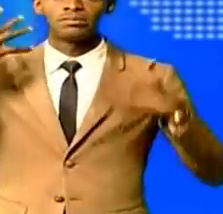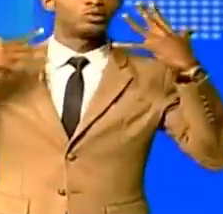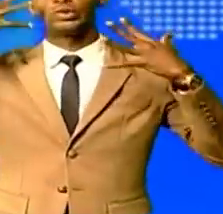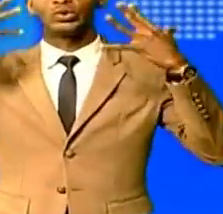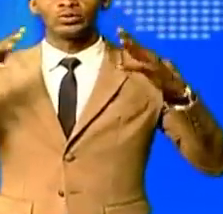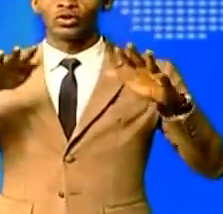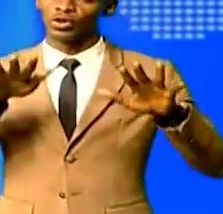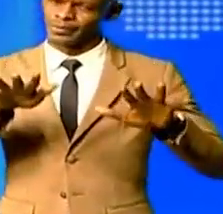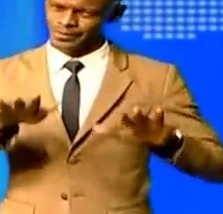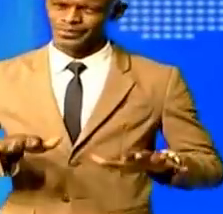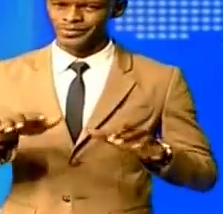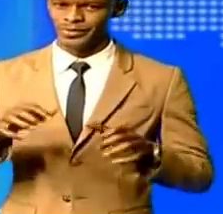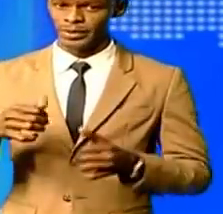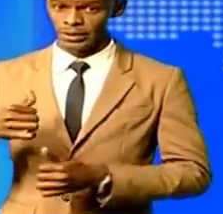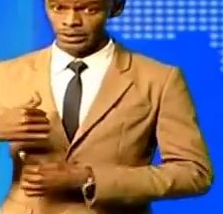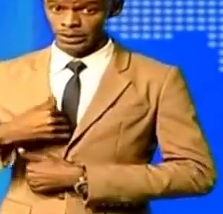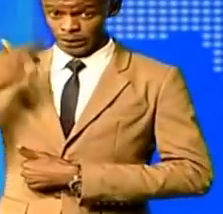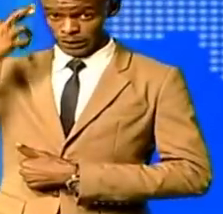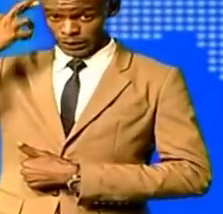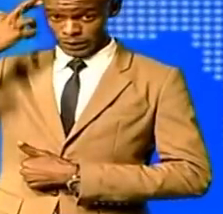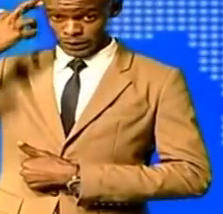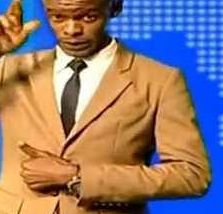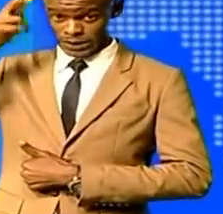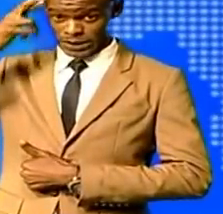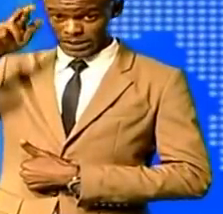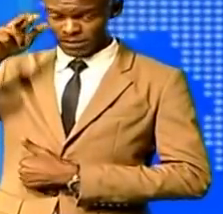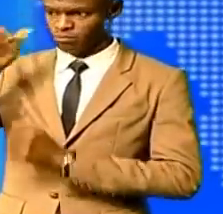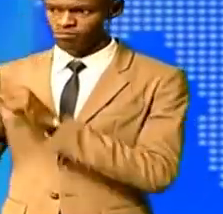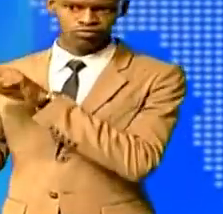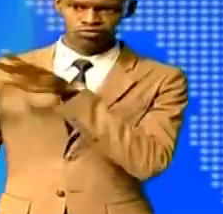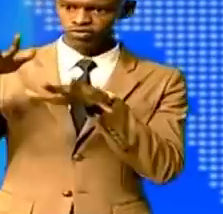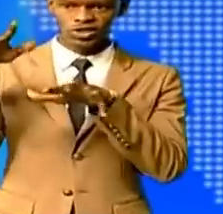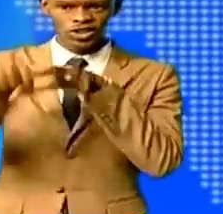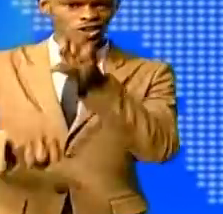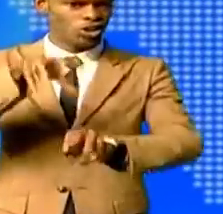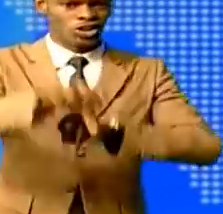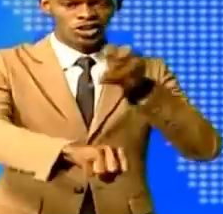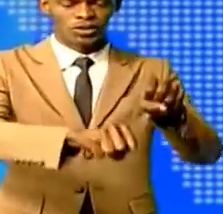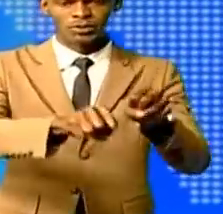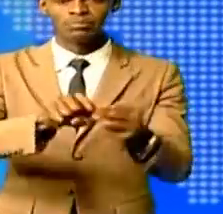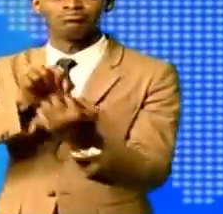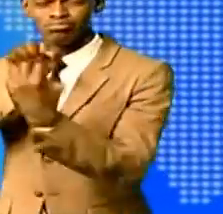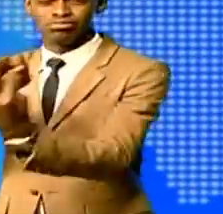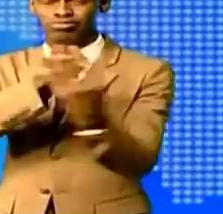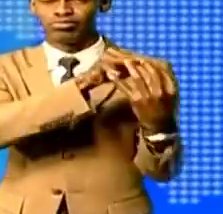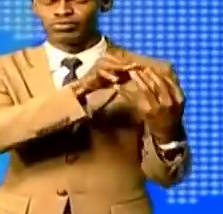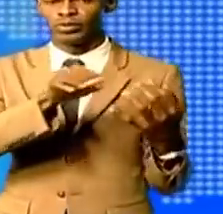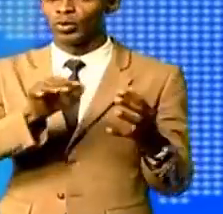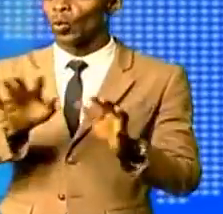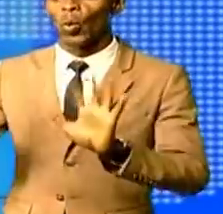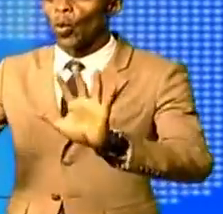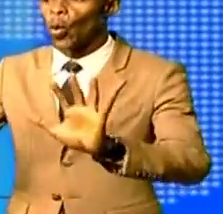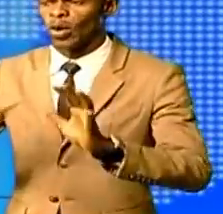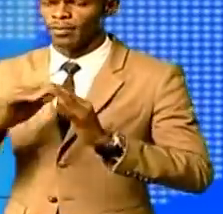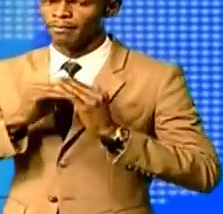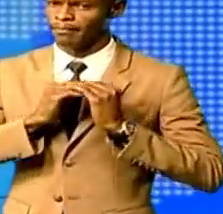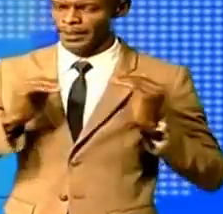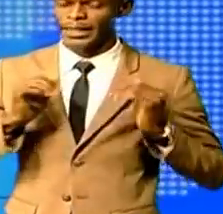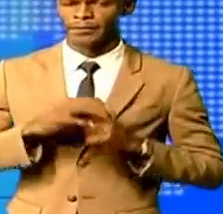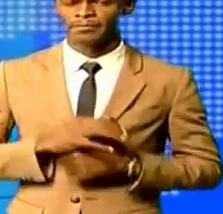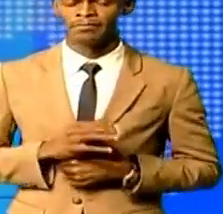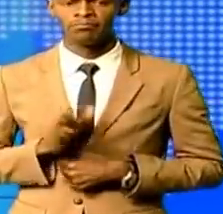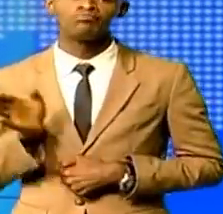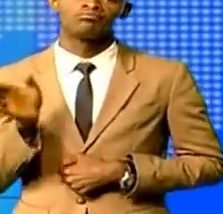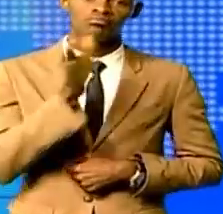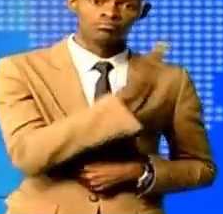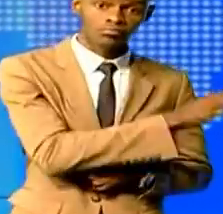dans différents villages dans la partie est de la République démocratique du Congo. Et pour lutter contre le réchauffement climatique, la République démocratique du